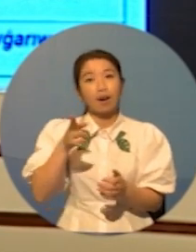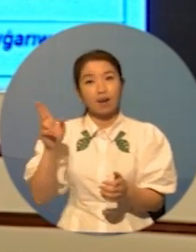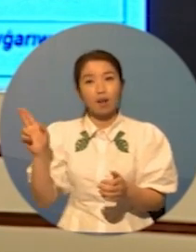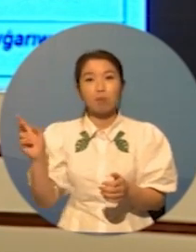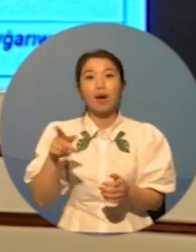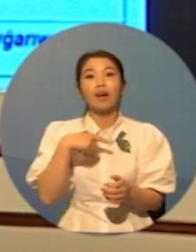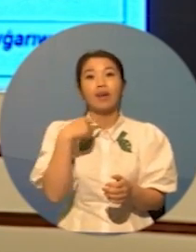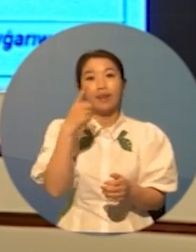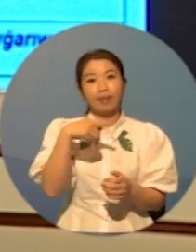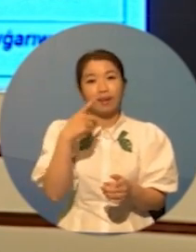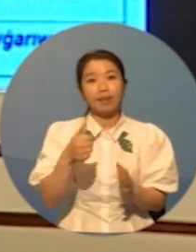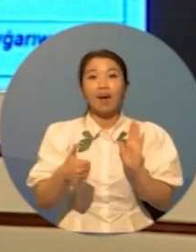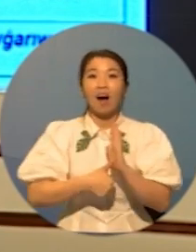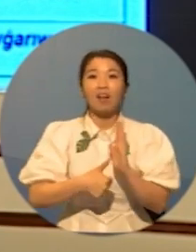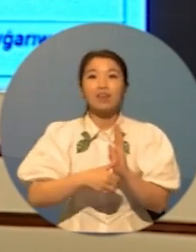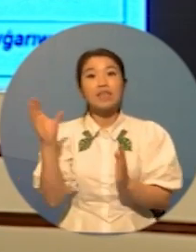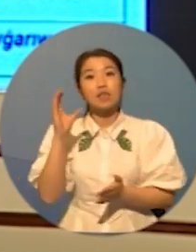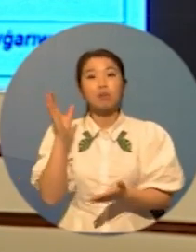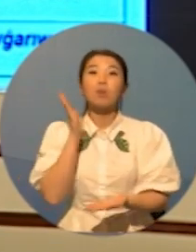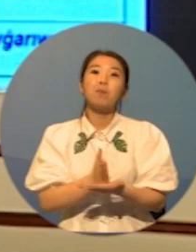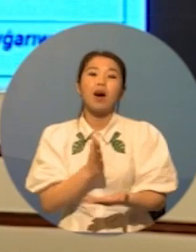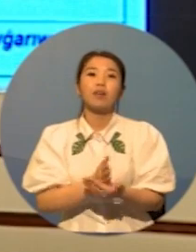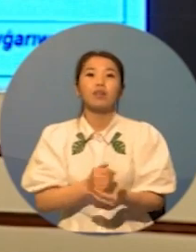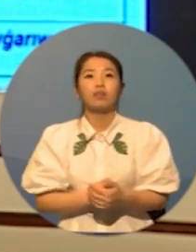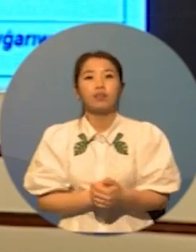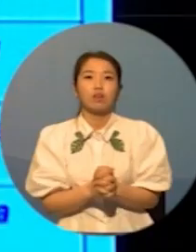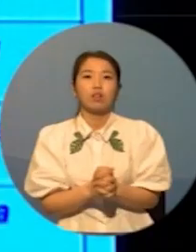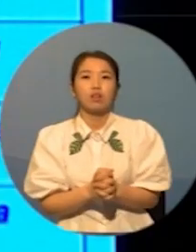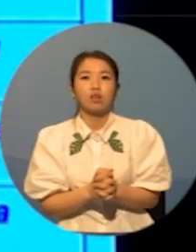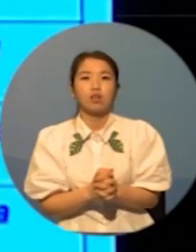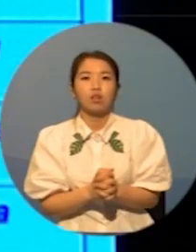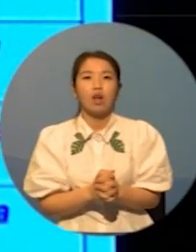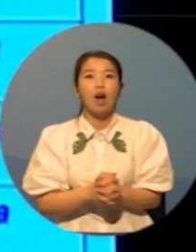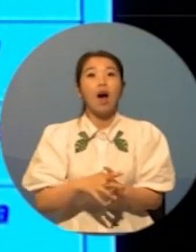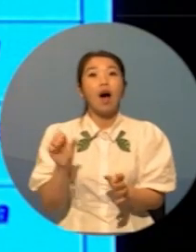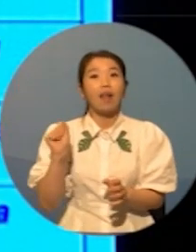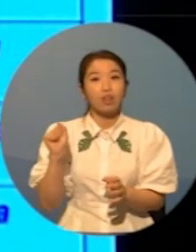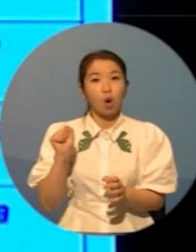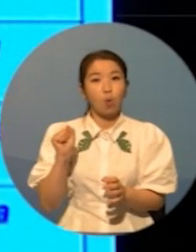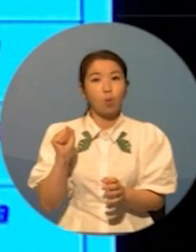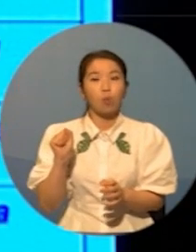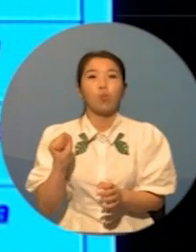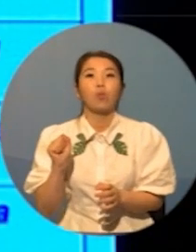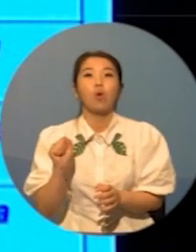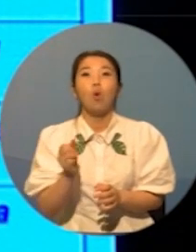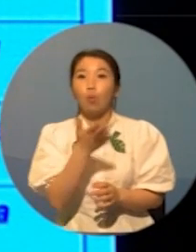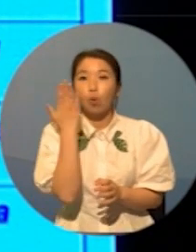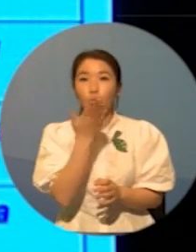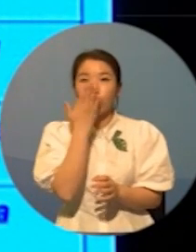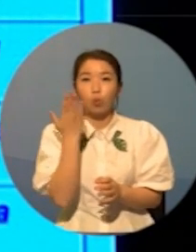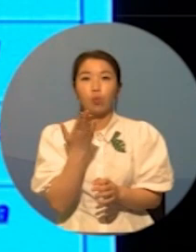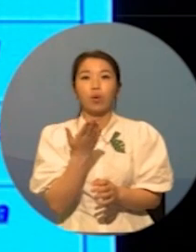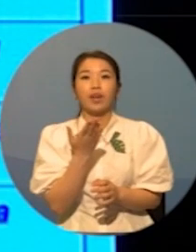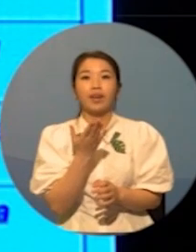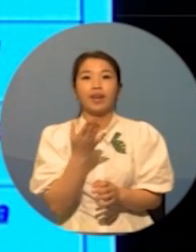6 сеплік бар. Мысалы, оқу сөзі атау, оқу,